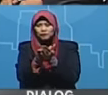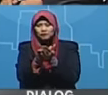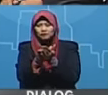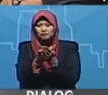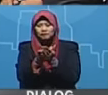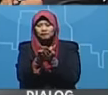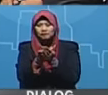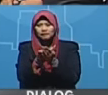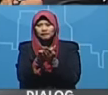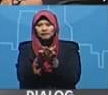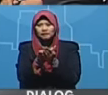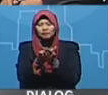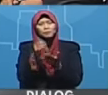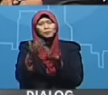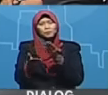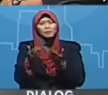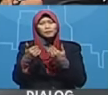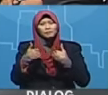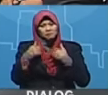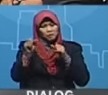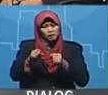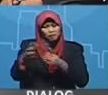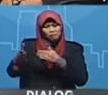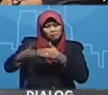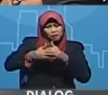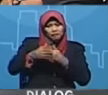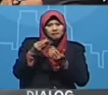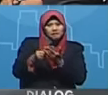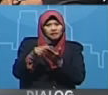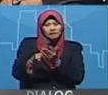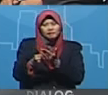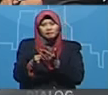cara lain untuk kami mendapatkan balik wang sejumlah